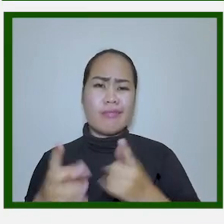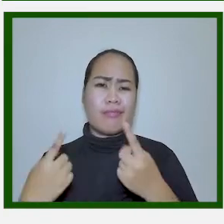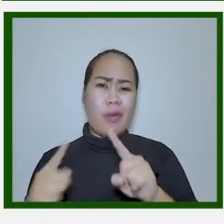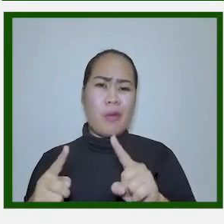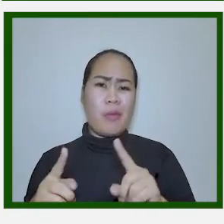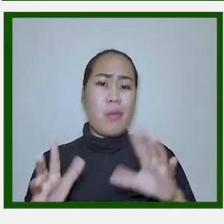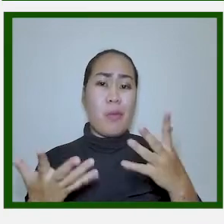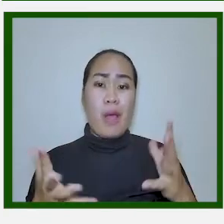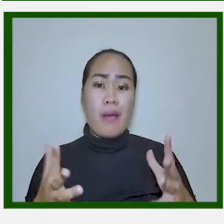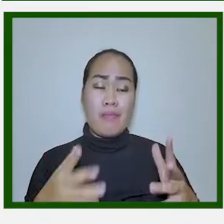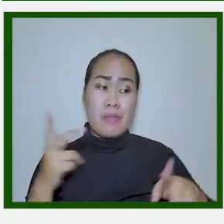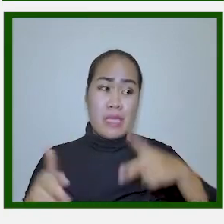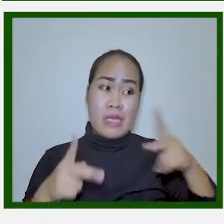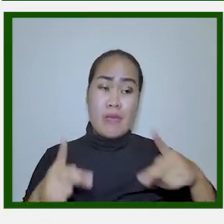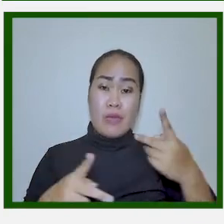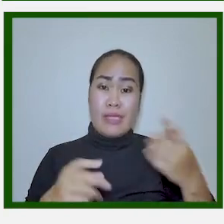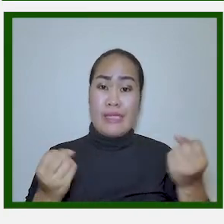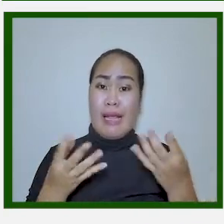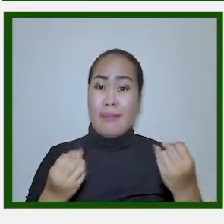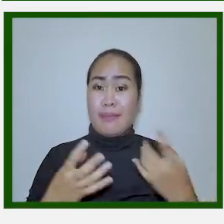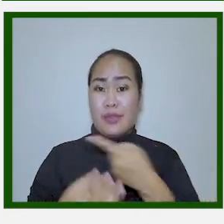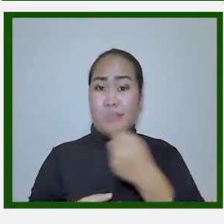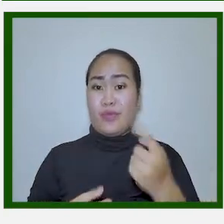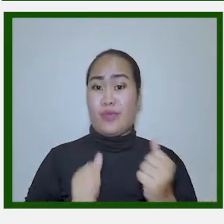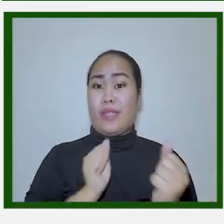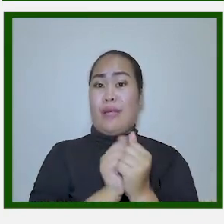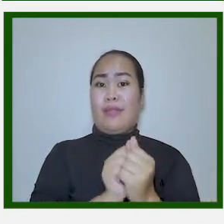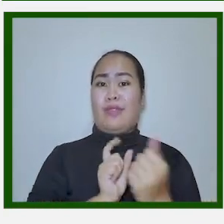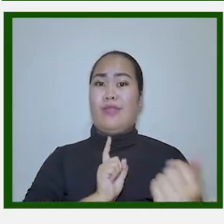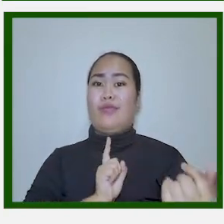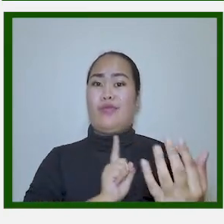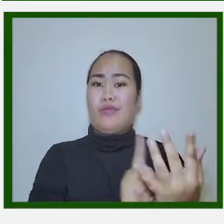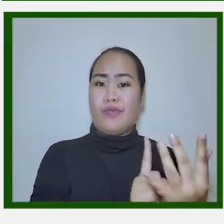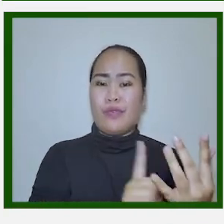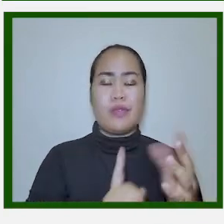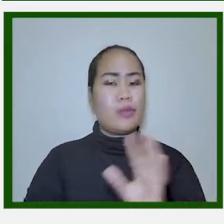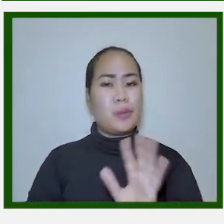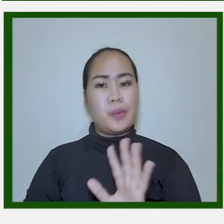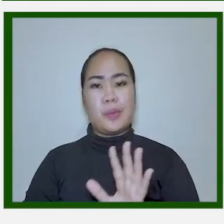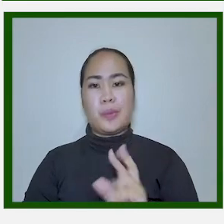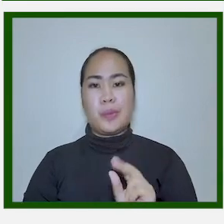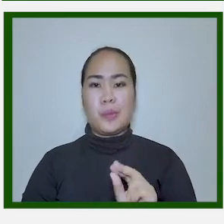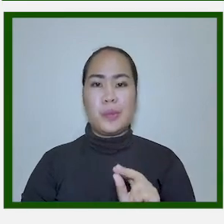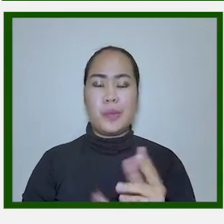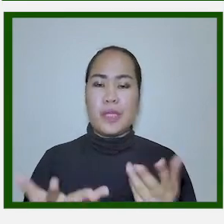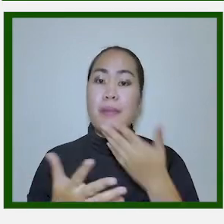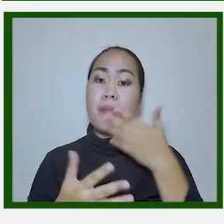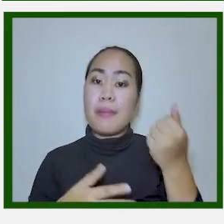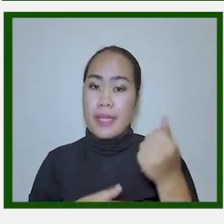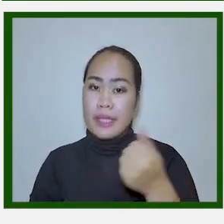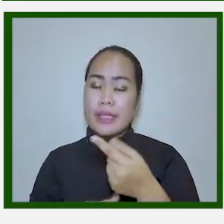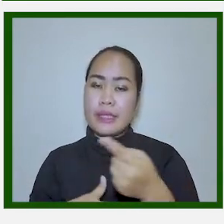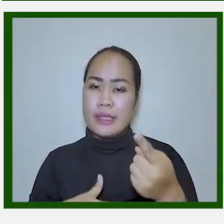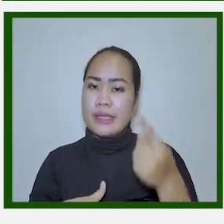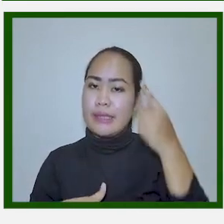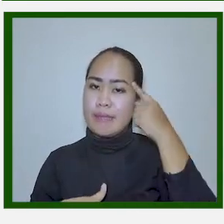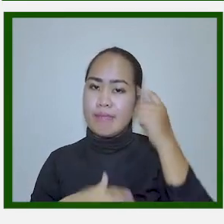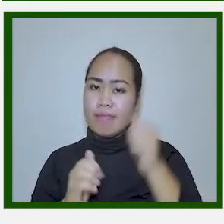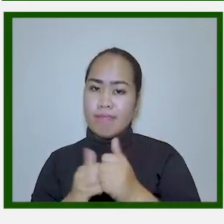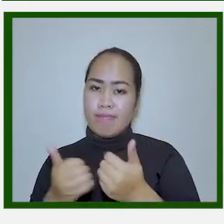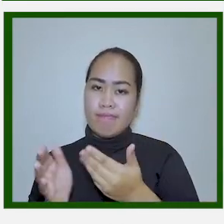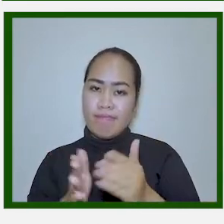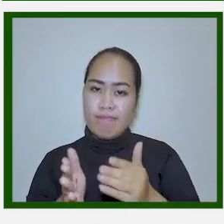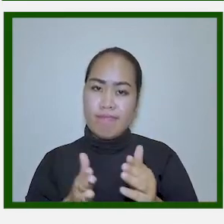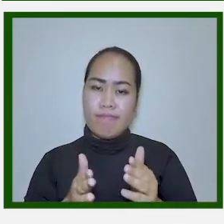alam ko marami excited na mag-reunion. Diba? Excited na magkaroon ng mga celebrations. Ano? So siguro, no,